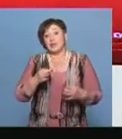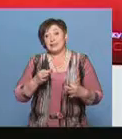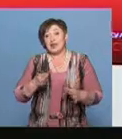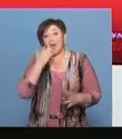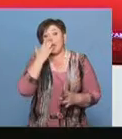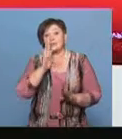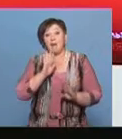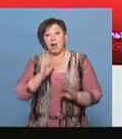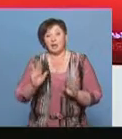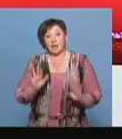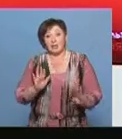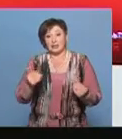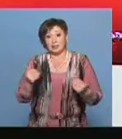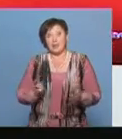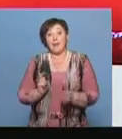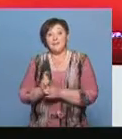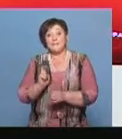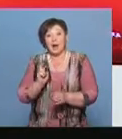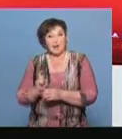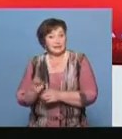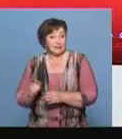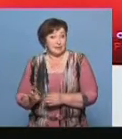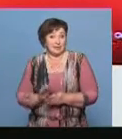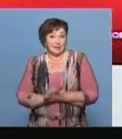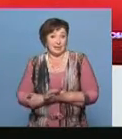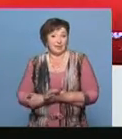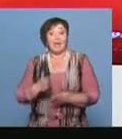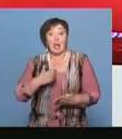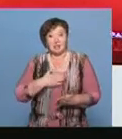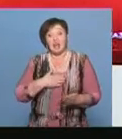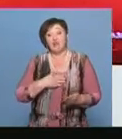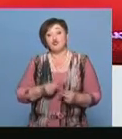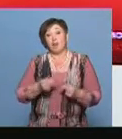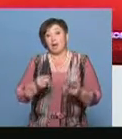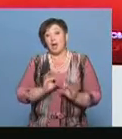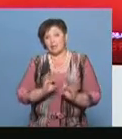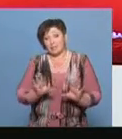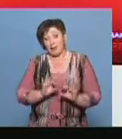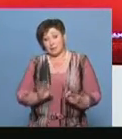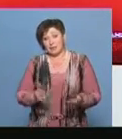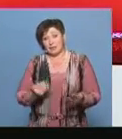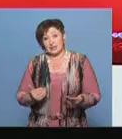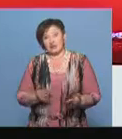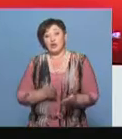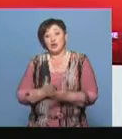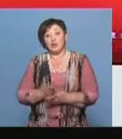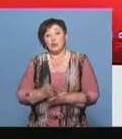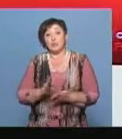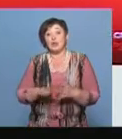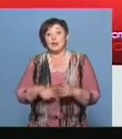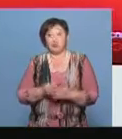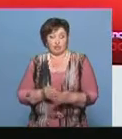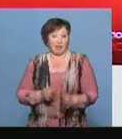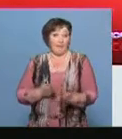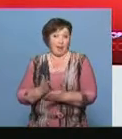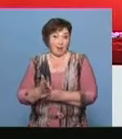обычно предстают перед посетителями в глянцевом и нарядном виде. Наш корреспондент Дмитрий Вороновнин решил эту традицию немного нарушить и отправился